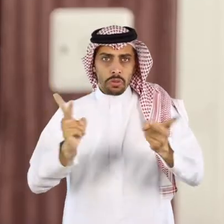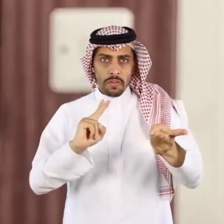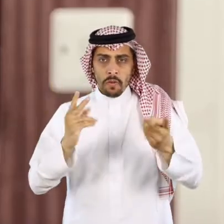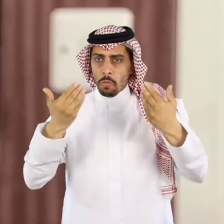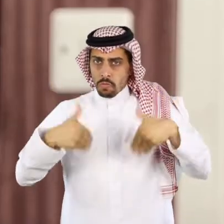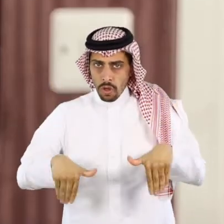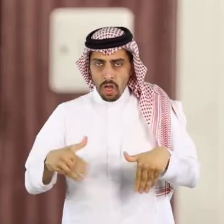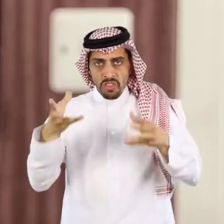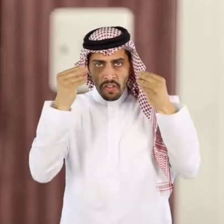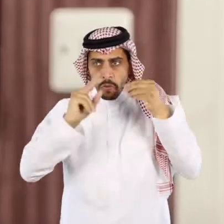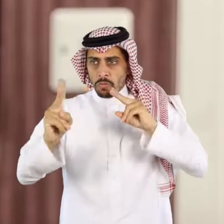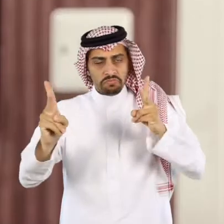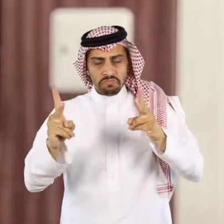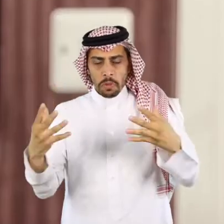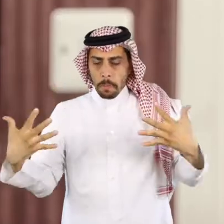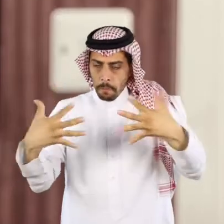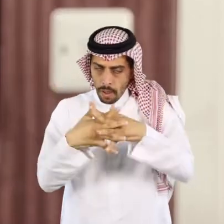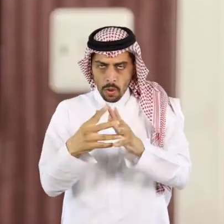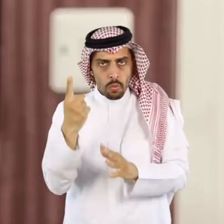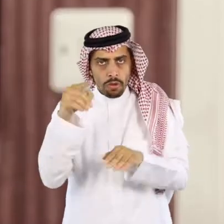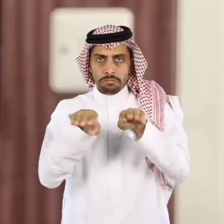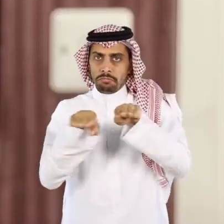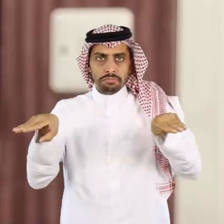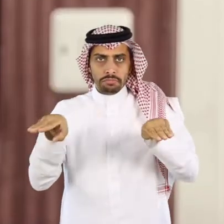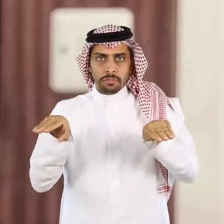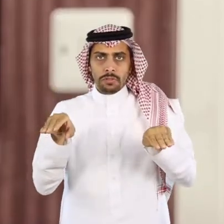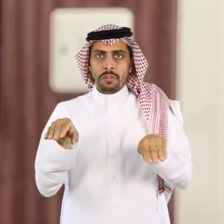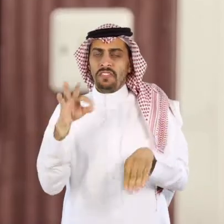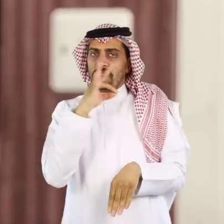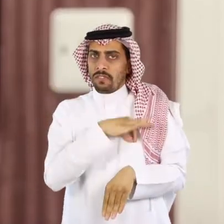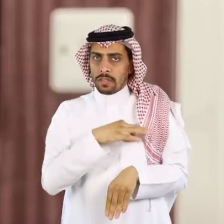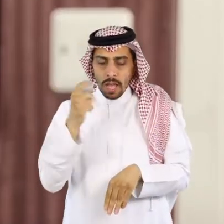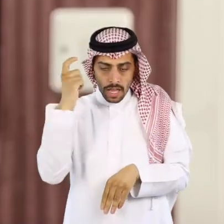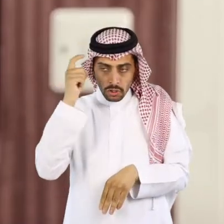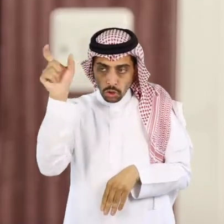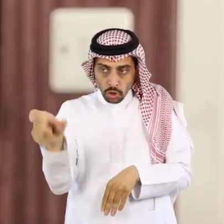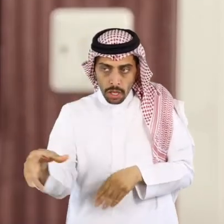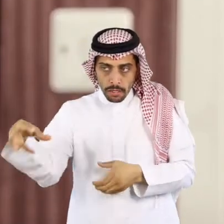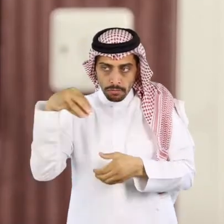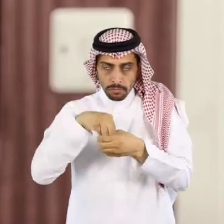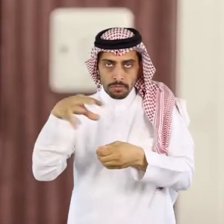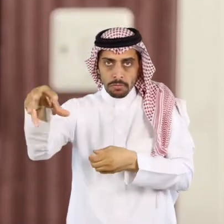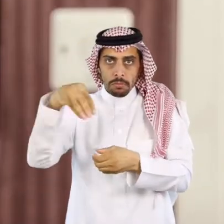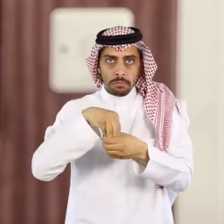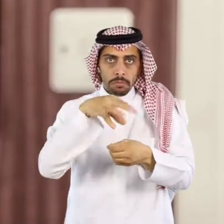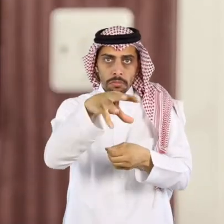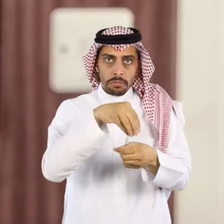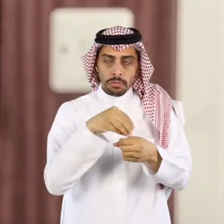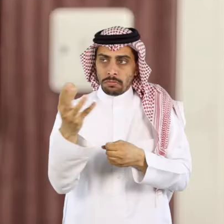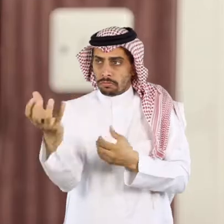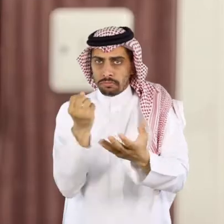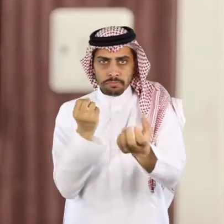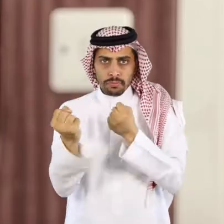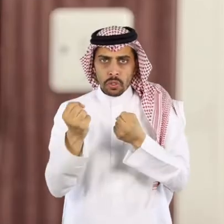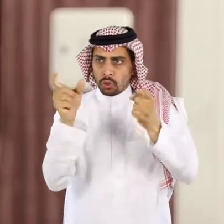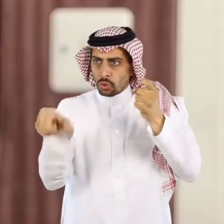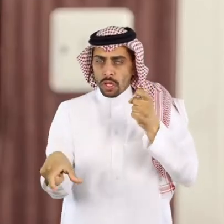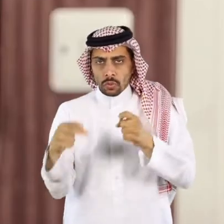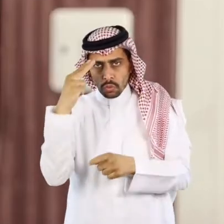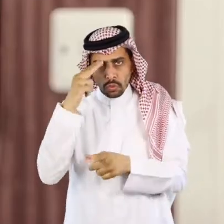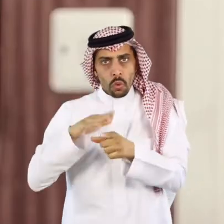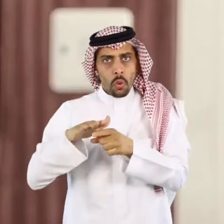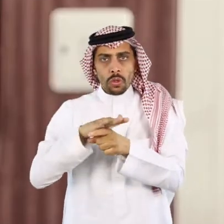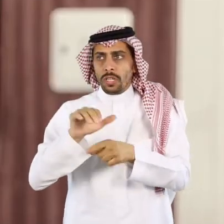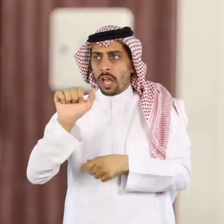الاختلافات والثقافات، لذلك تسعى الشركة للاستثمار في الكيان البشري من خلال استقطاب الكوادر